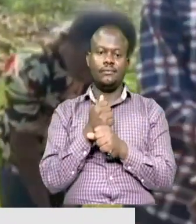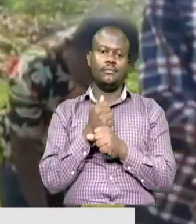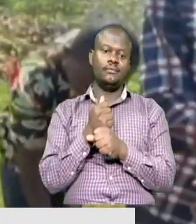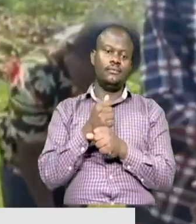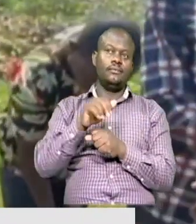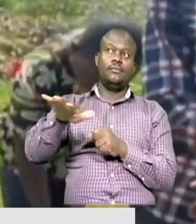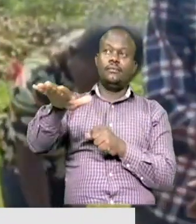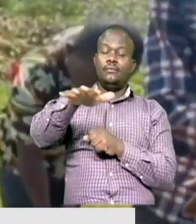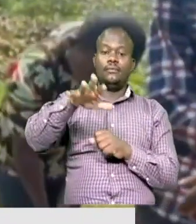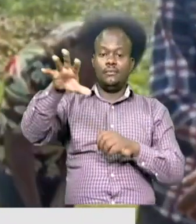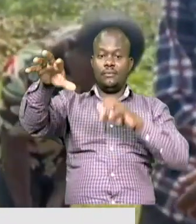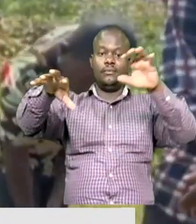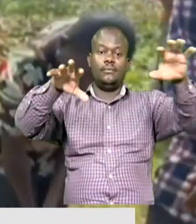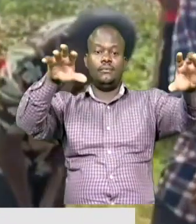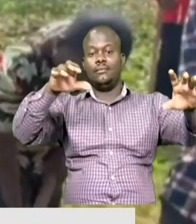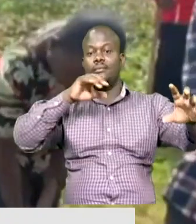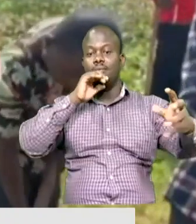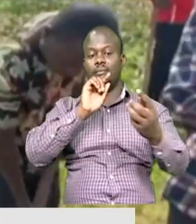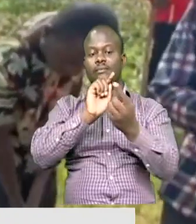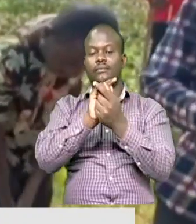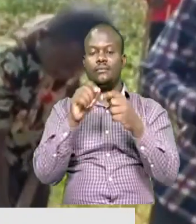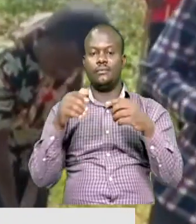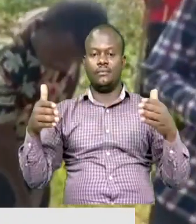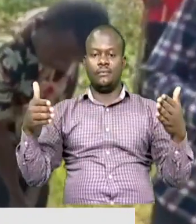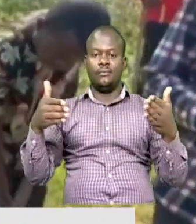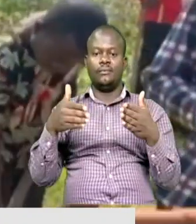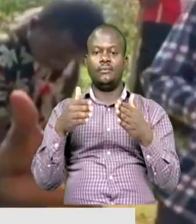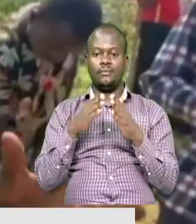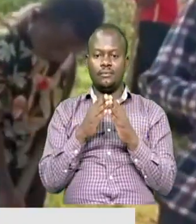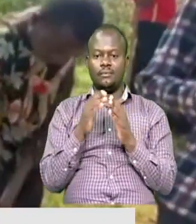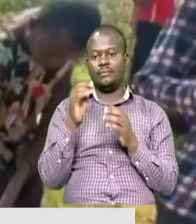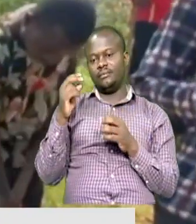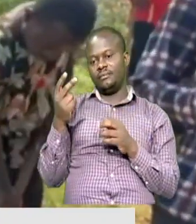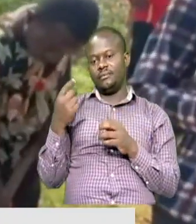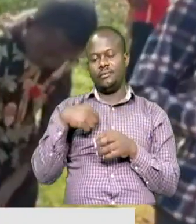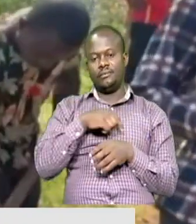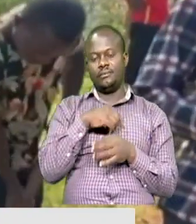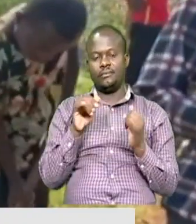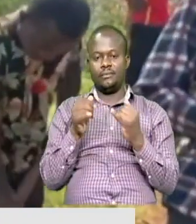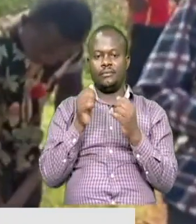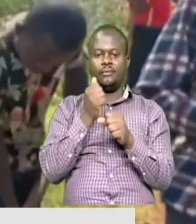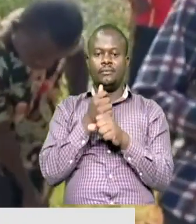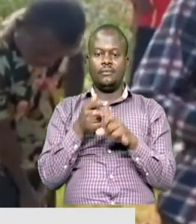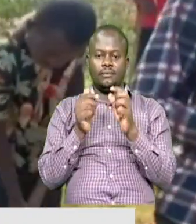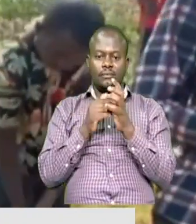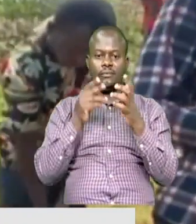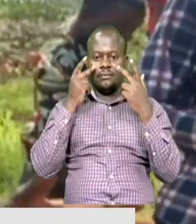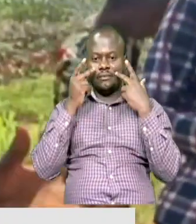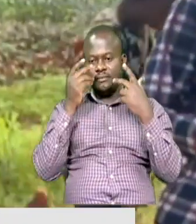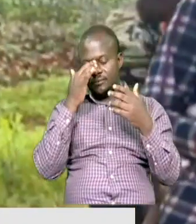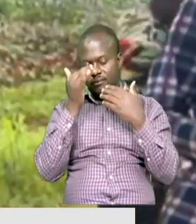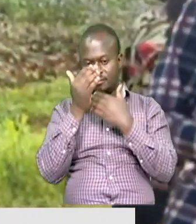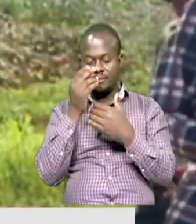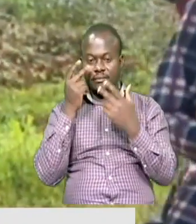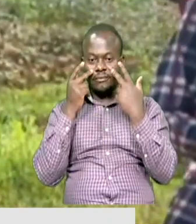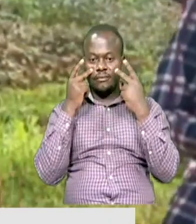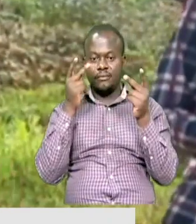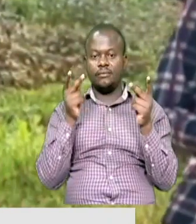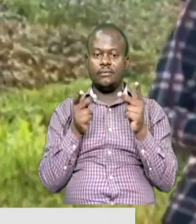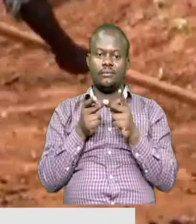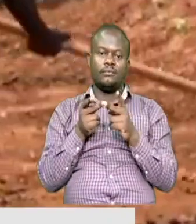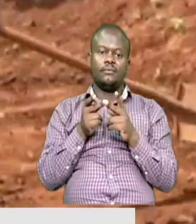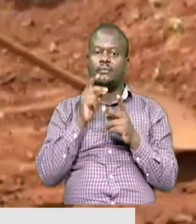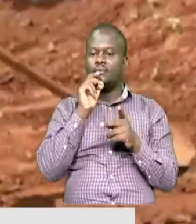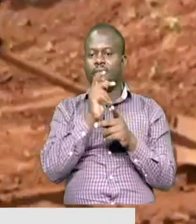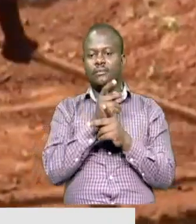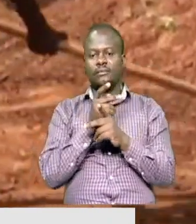aho duturuka aho tudahurira mu masangano y'imidugudu ibiri aho twagerageje kuhakora ariko twarebye mu iki gitondo tubona ahangaha haratereranywe nta